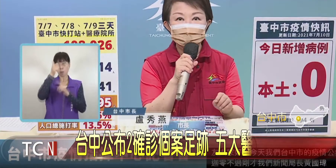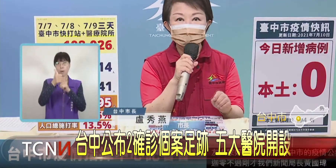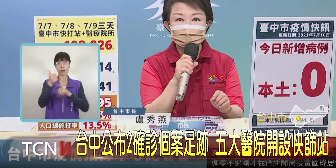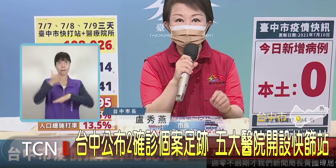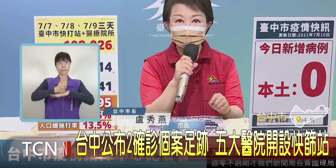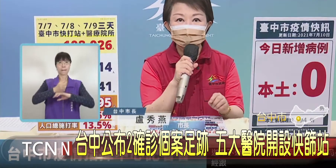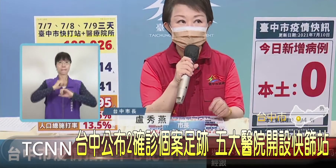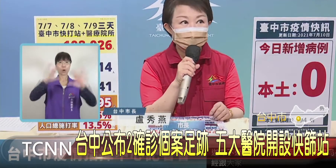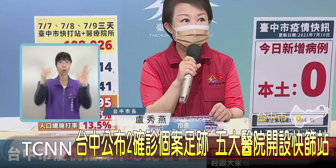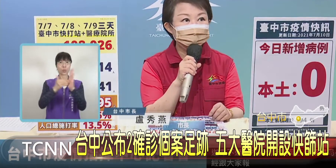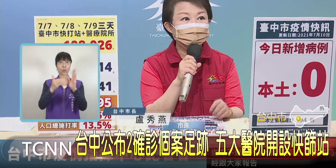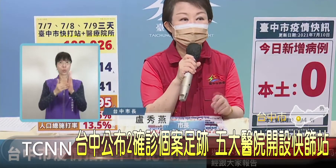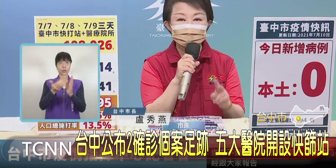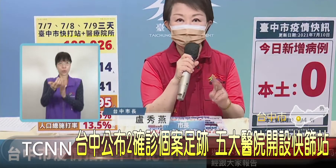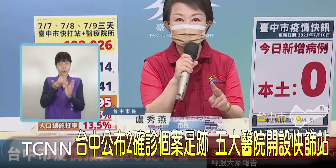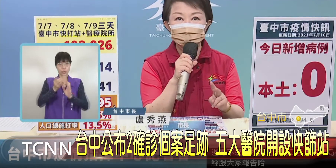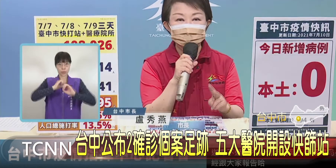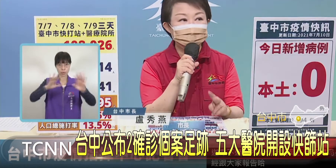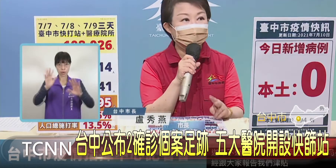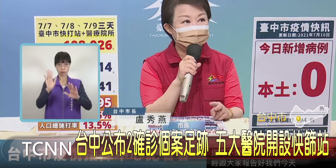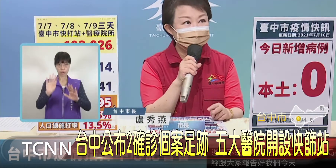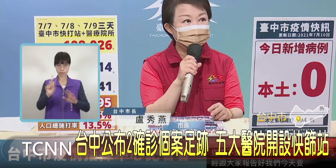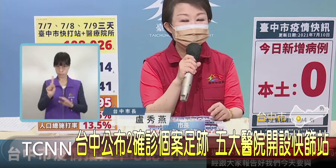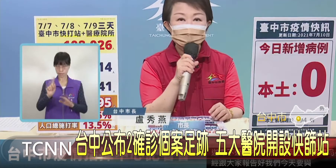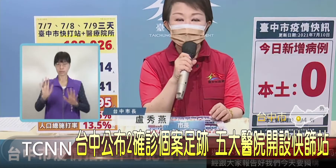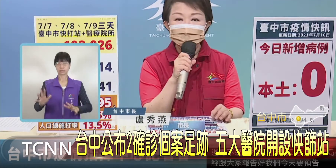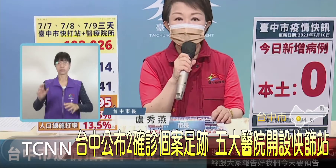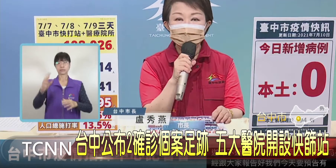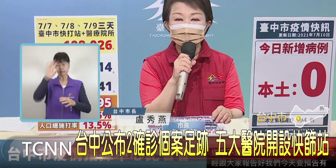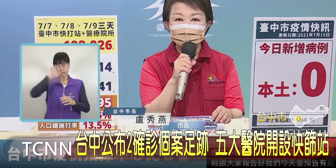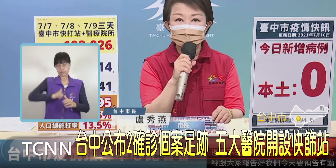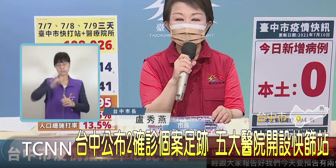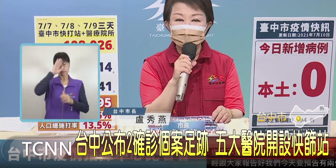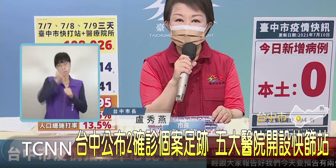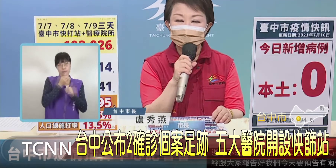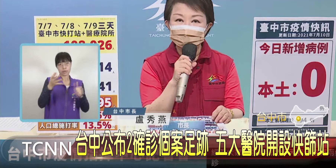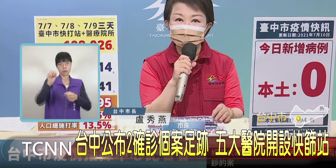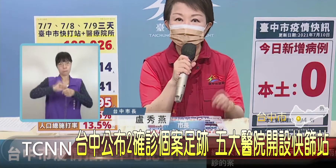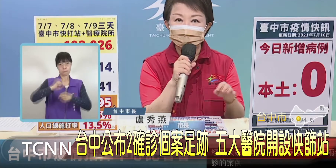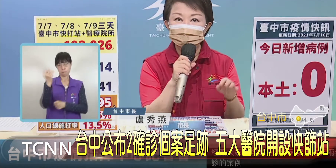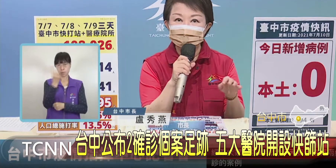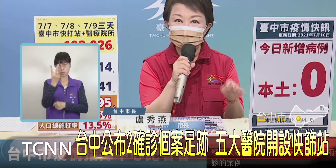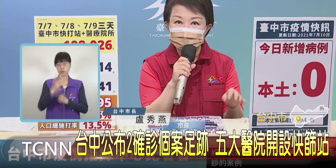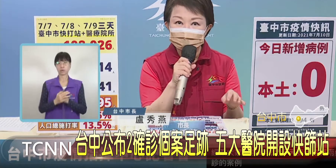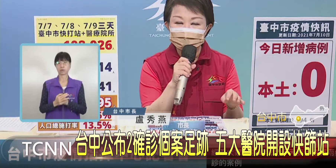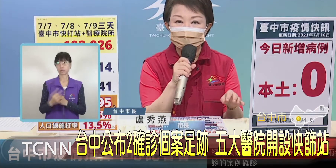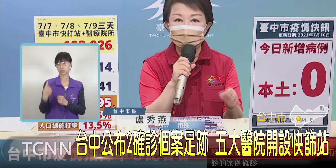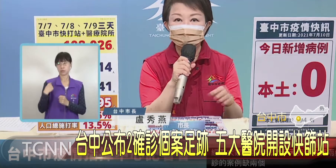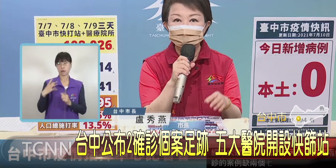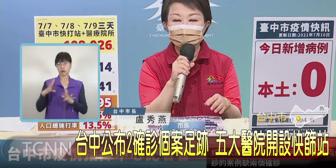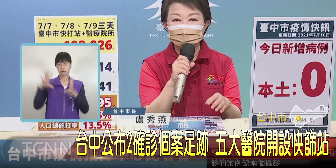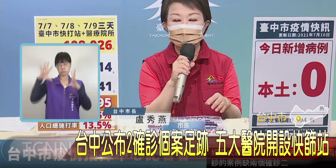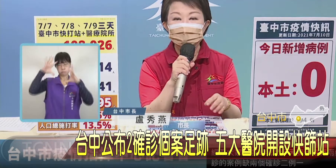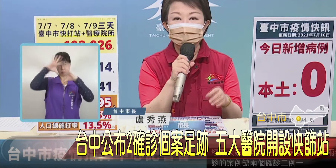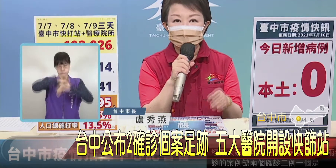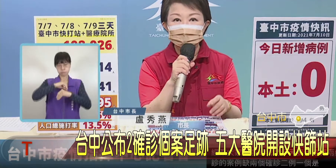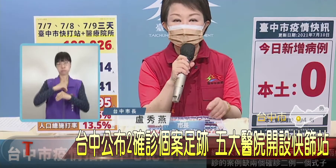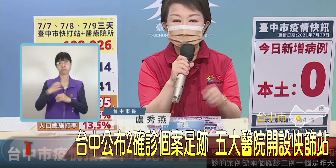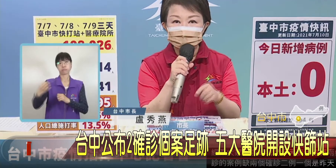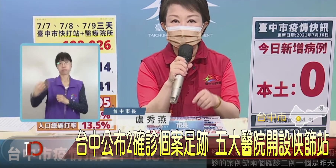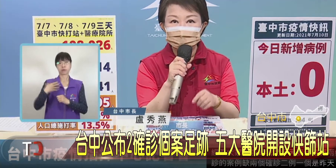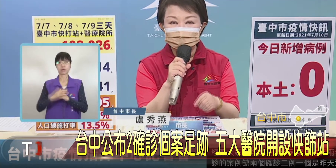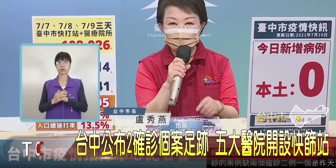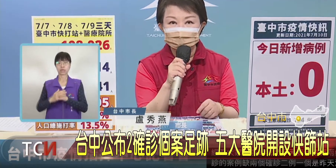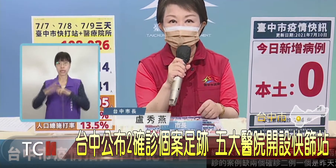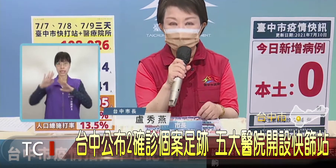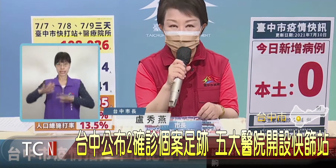们今天要预告有2个确诊的案例。 台中市长卢秀燕宣布10号本土确诊再加0，